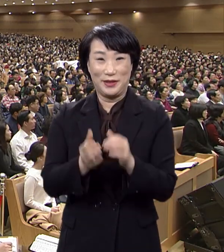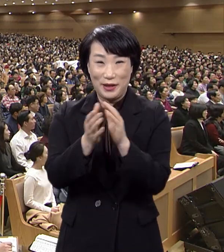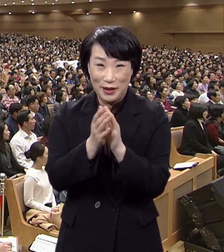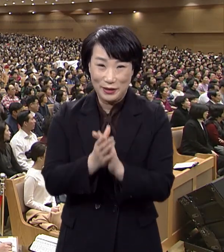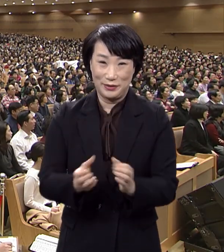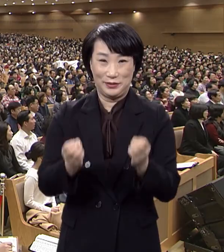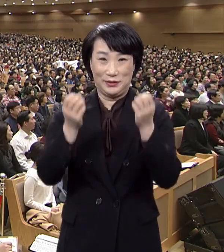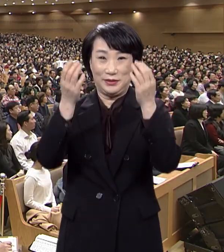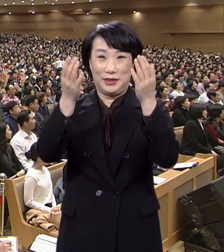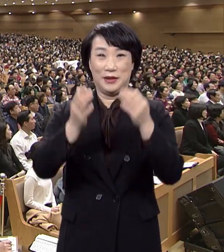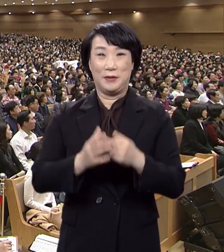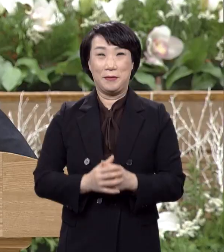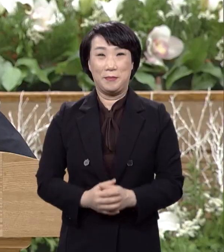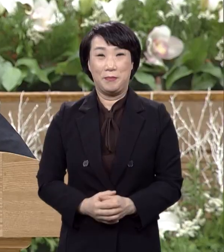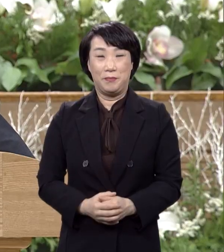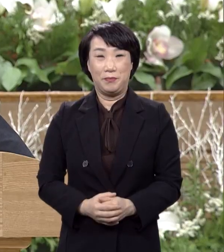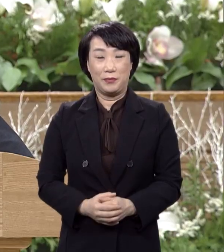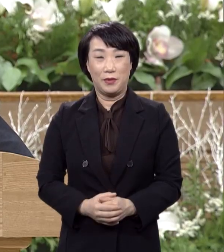할렐루야.